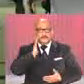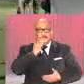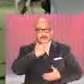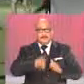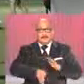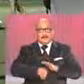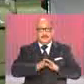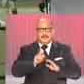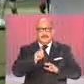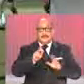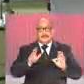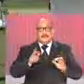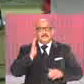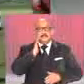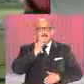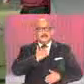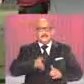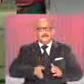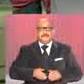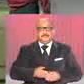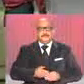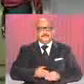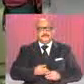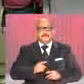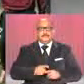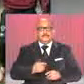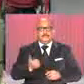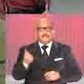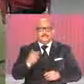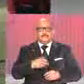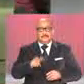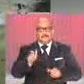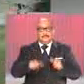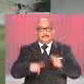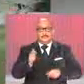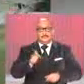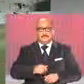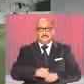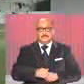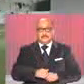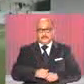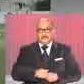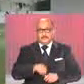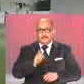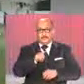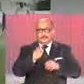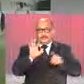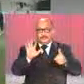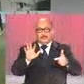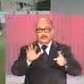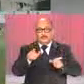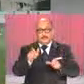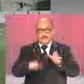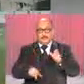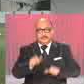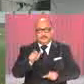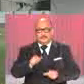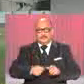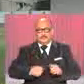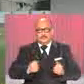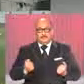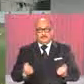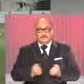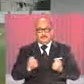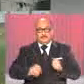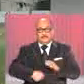بمشاركة 16 لاعبا، غاب عنها حسين الراقد وياسين الميكاري ومعز بن شريفية وفخر الدين بن يوسف ويوسف